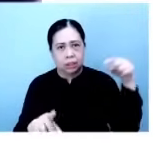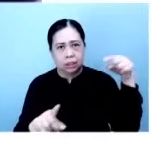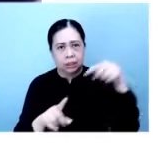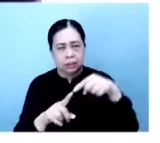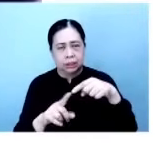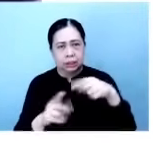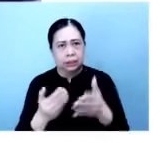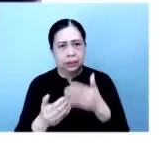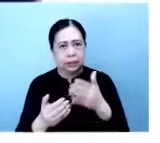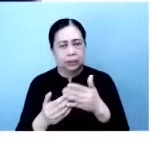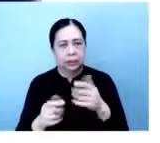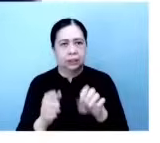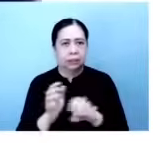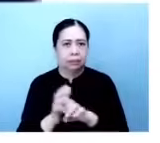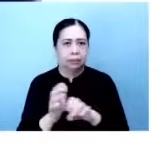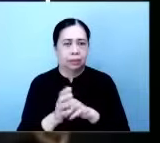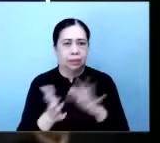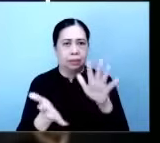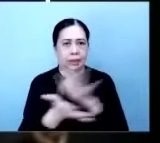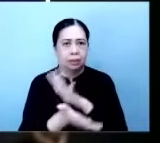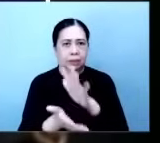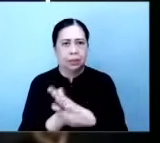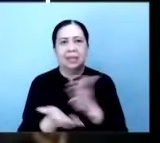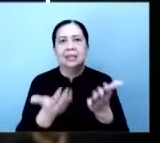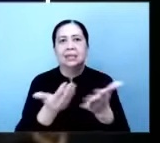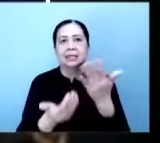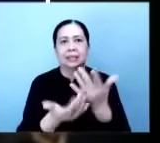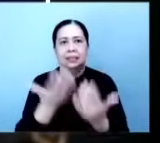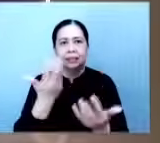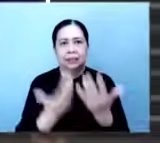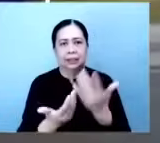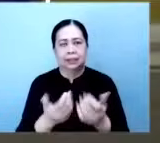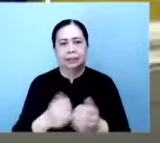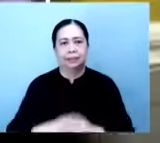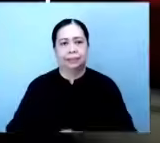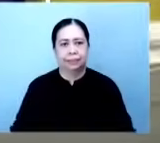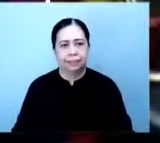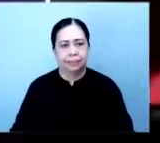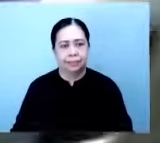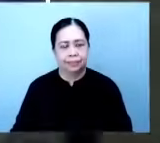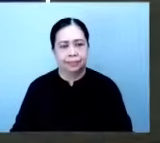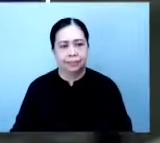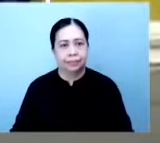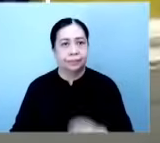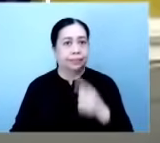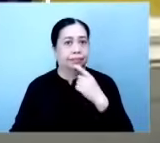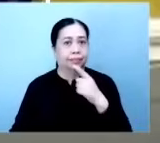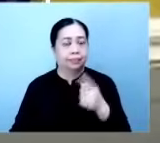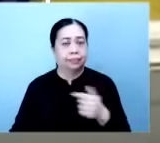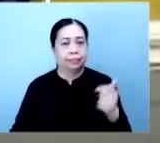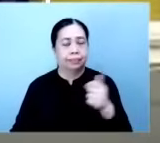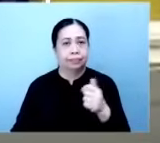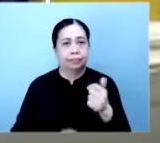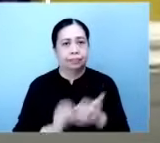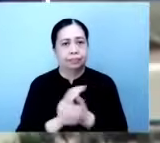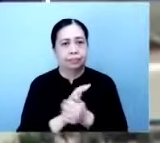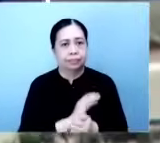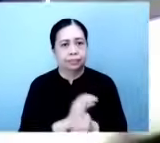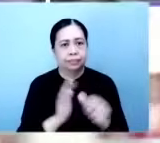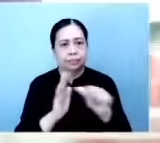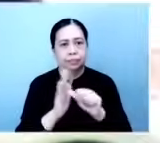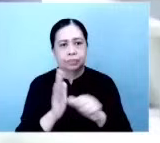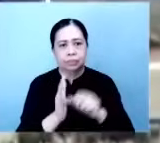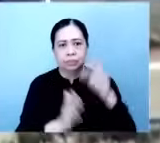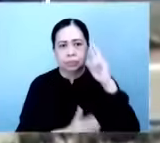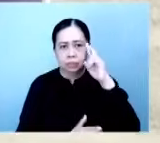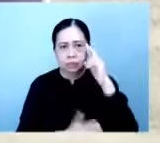flammable object tulad ng papel, nasusunog. Maaari itong mag-cause ng sunog. Sabi naman ng automobile expert na si Attorney Robby, may